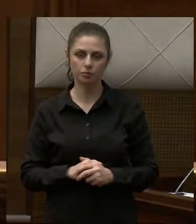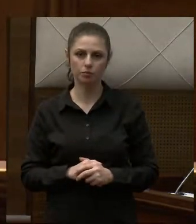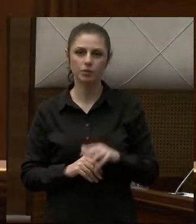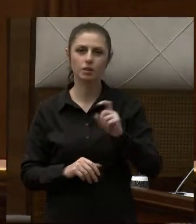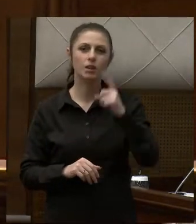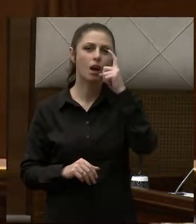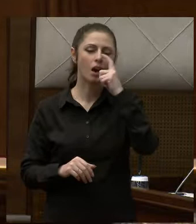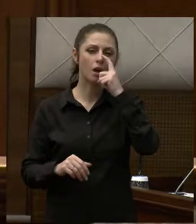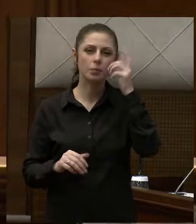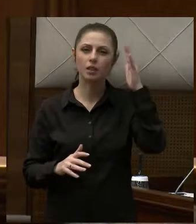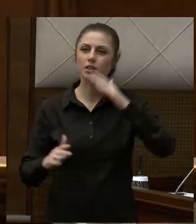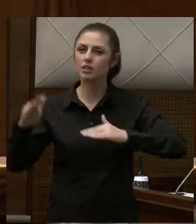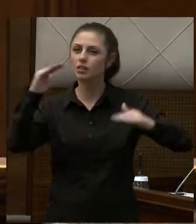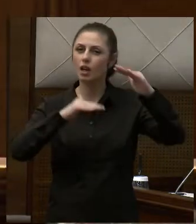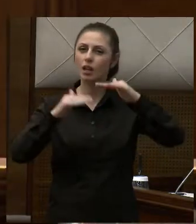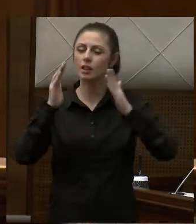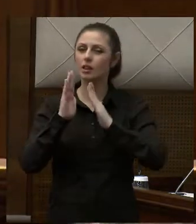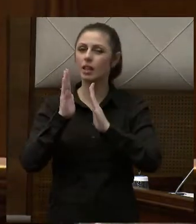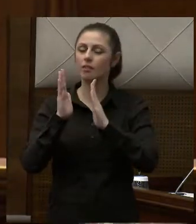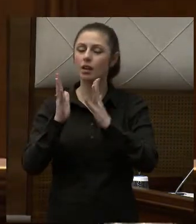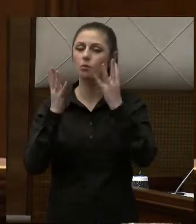kaba inşaatı devam ettirebilmek için